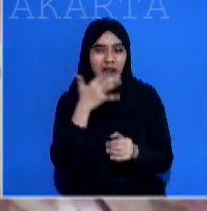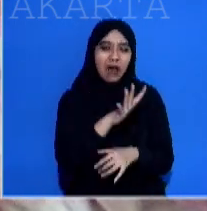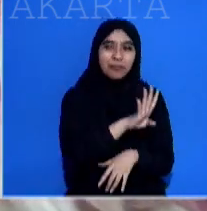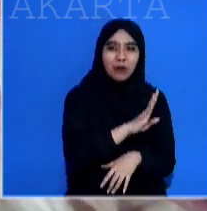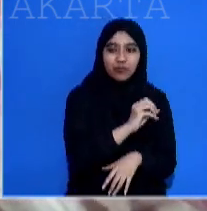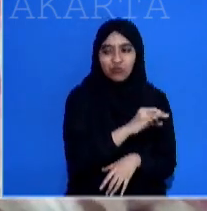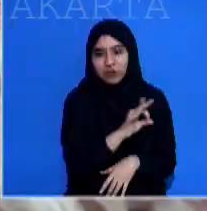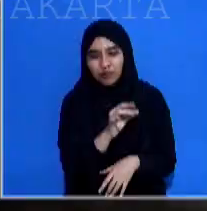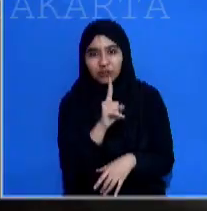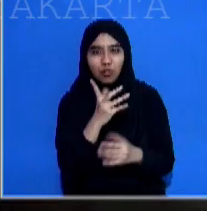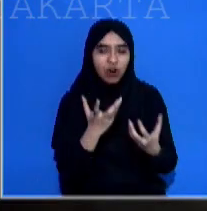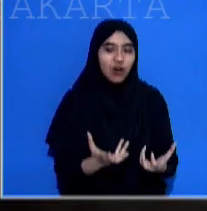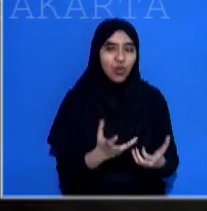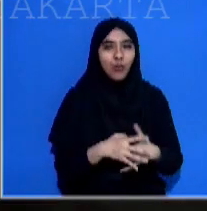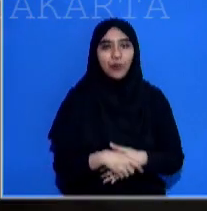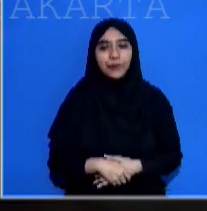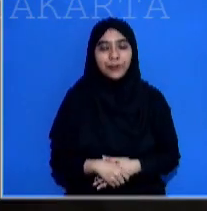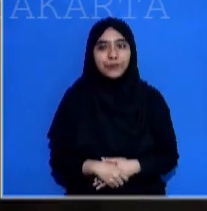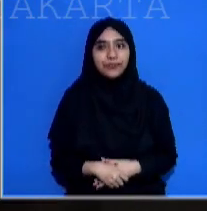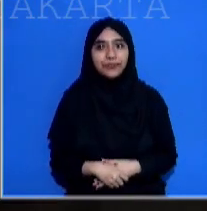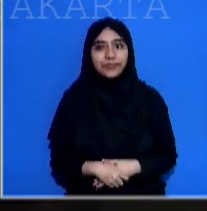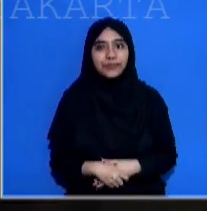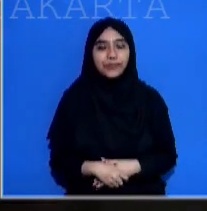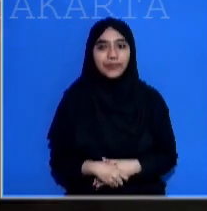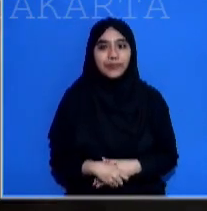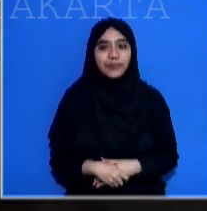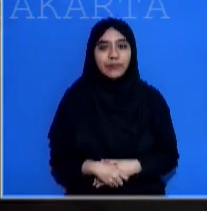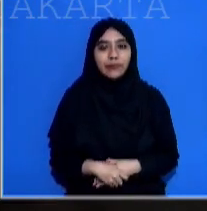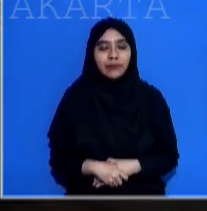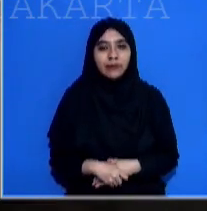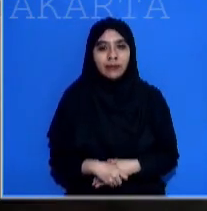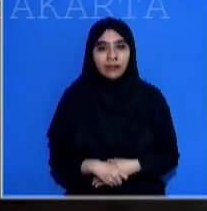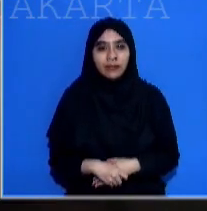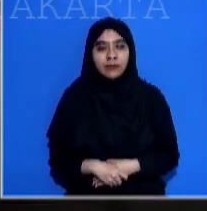Rp40.000 per kilogramnya. Dari Gunung Kidul, Setia Budi, TVRI Yogyakarta melaporkan.